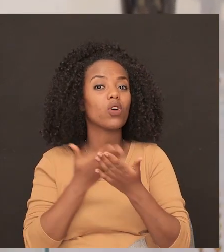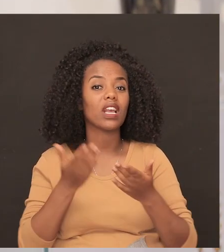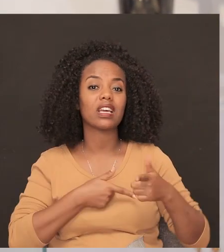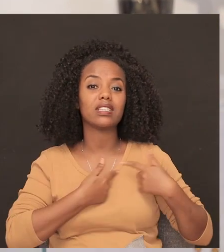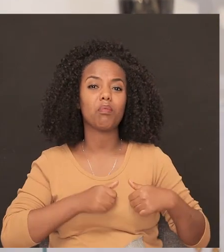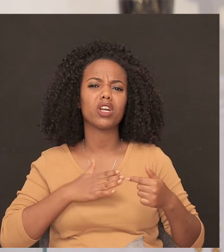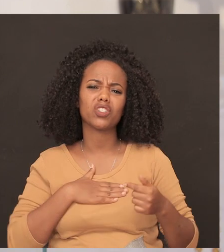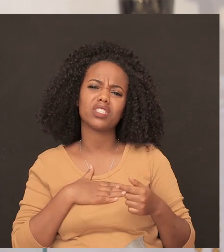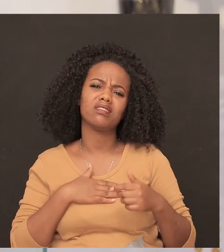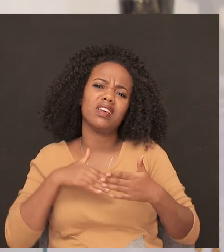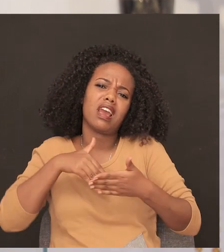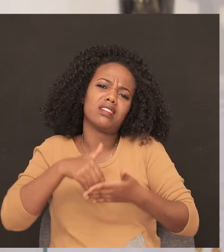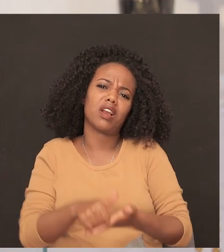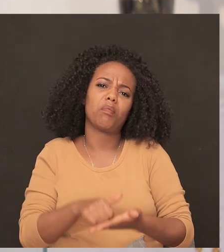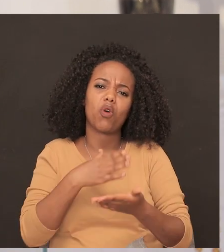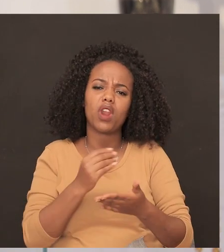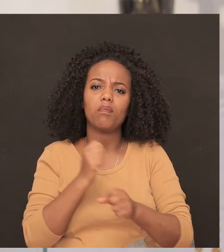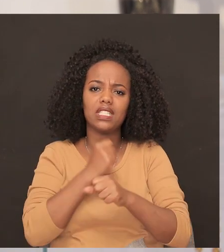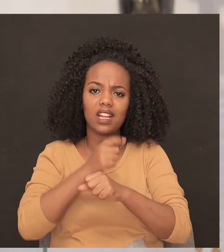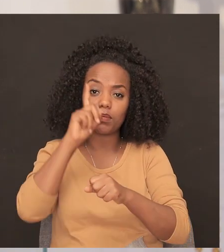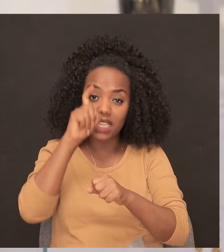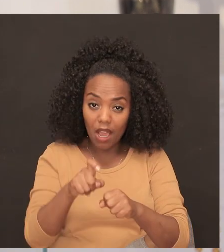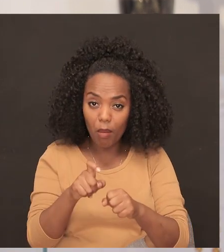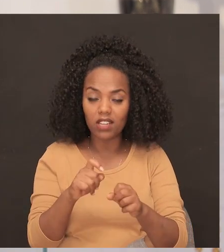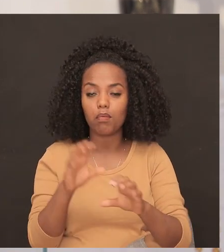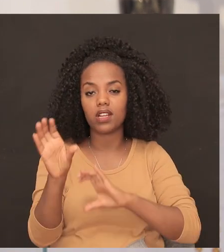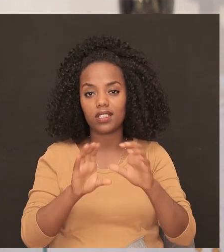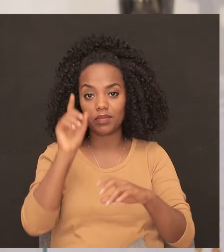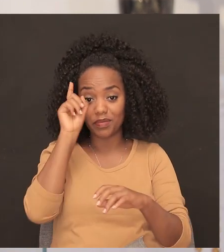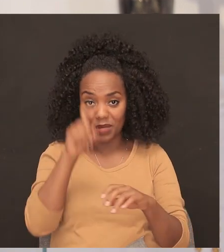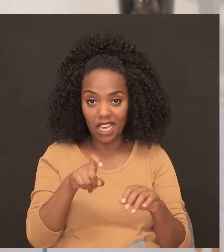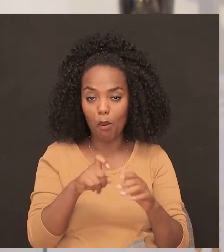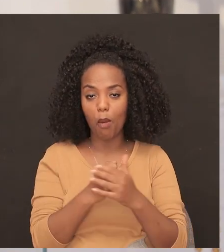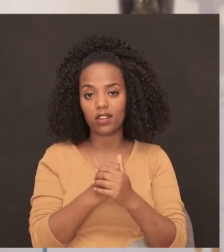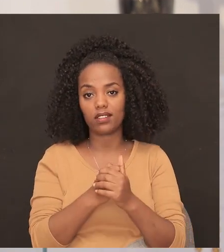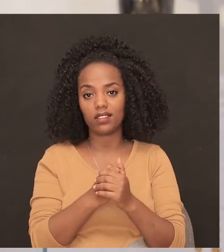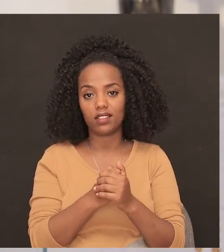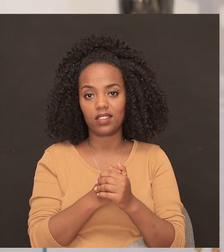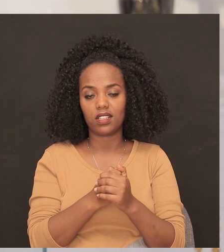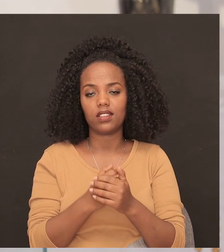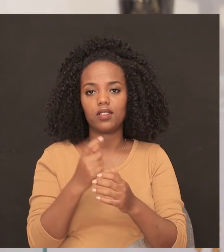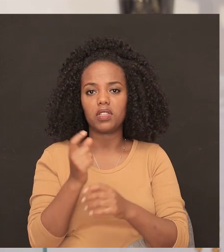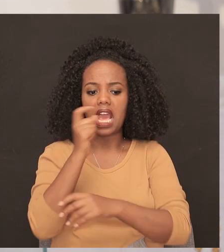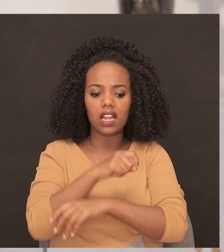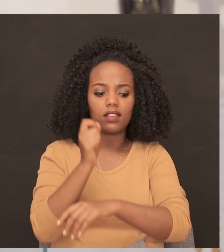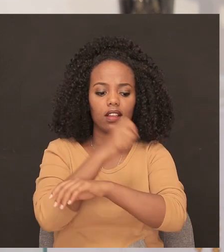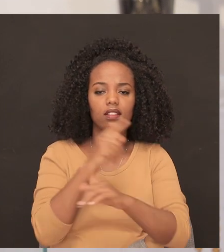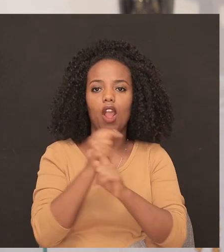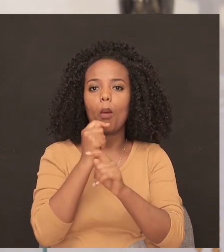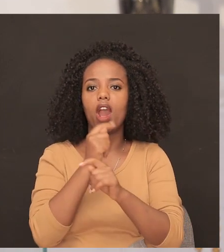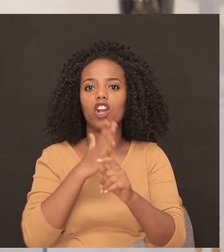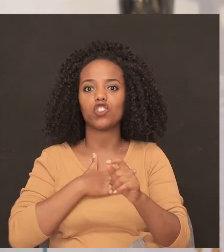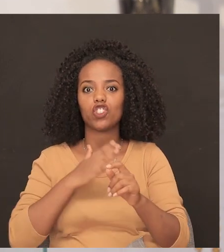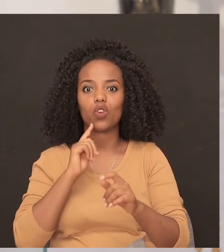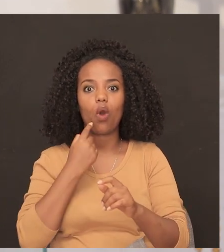ልባችንን ያረደውና መስራት የሚገባንን ማድረግ የሚገባንን የለት የለት ተግባራችንን እንኳን